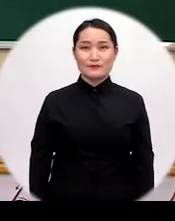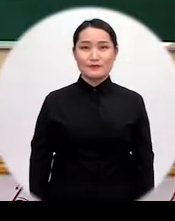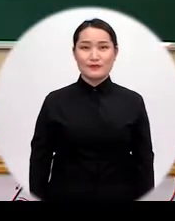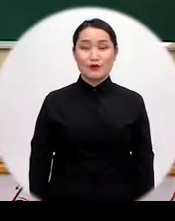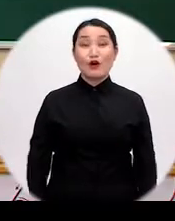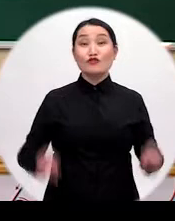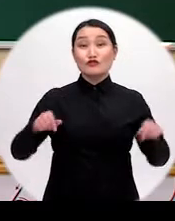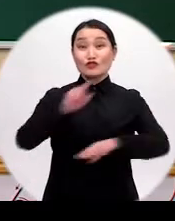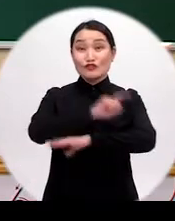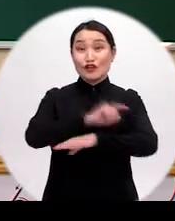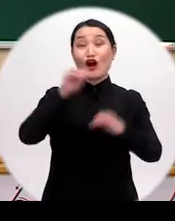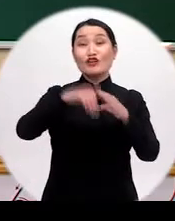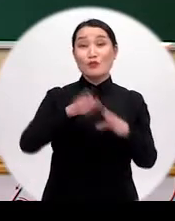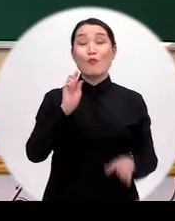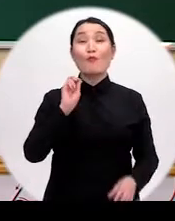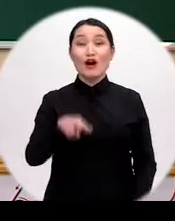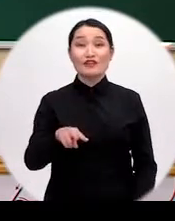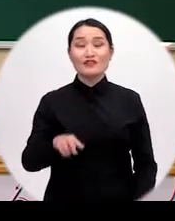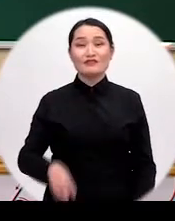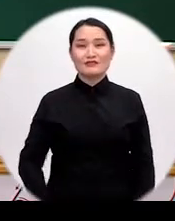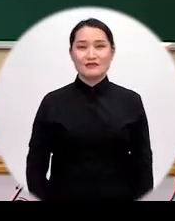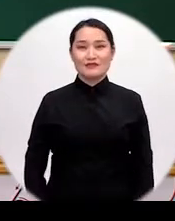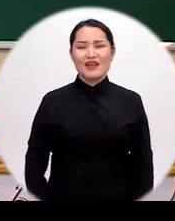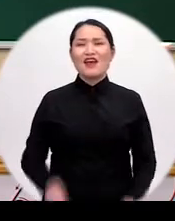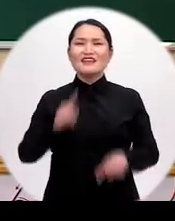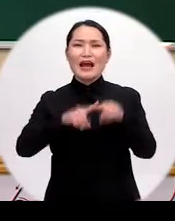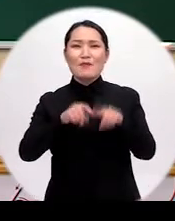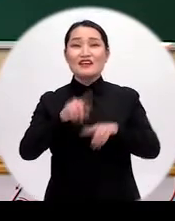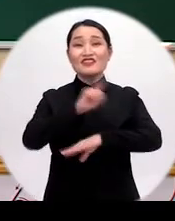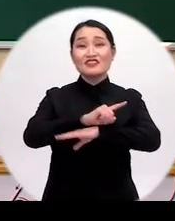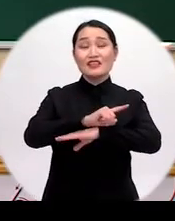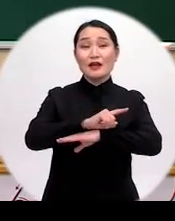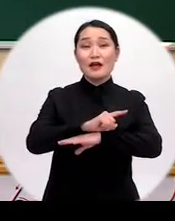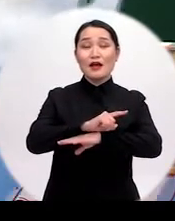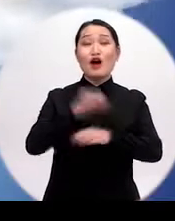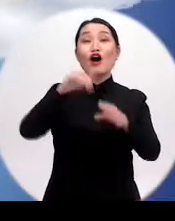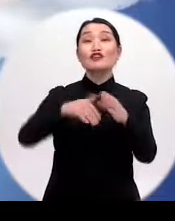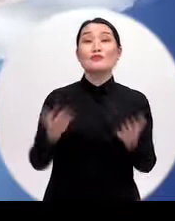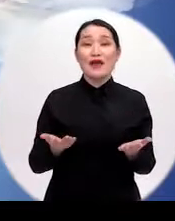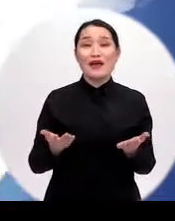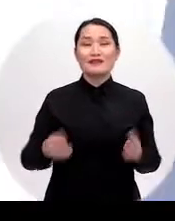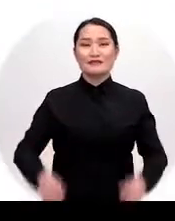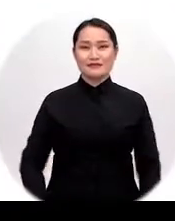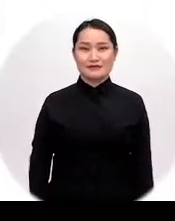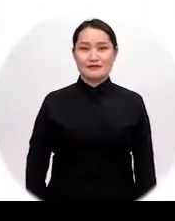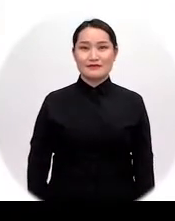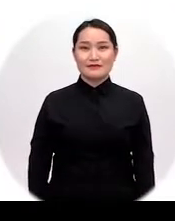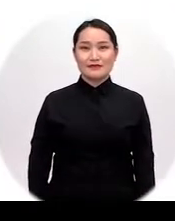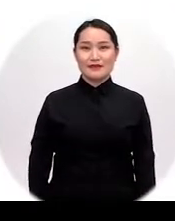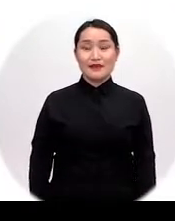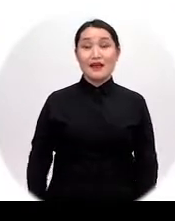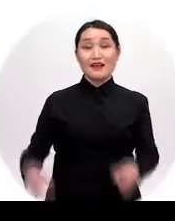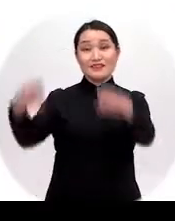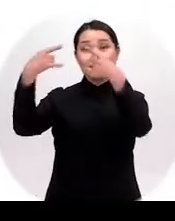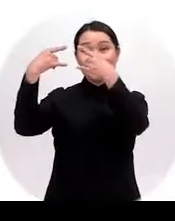Хэрвээ энэ өдөр хичээл орж ирсэн бол танад яг одоо ямар хичээл орж байгаа вэ? За